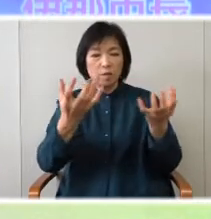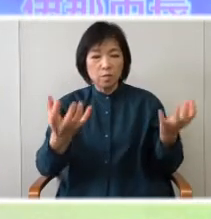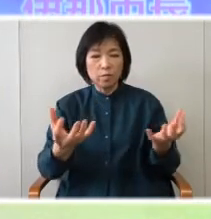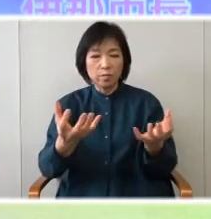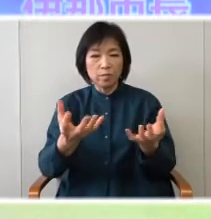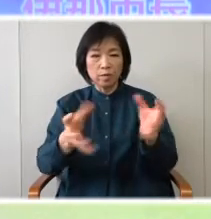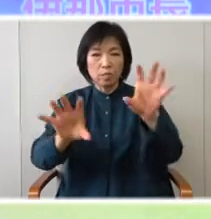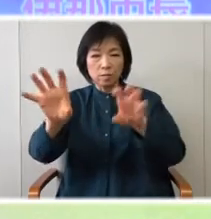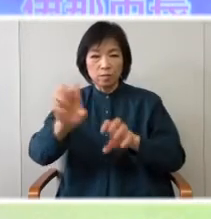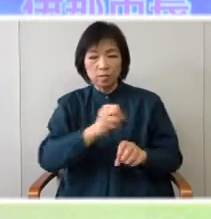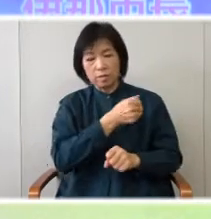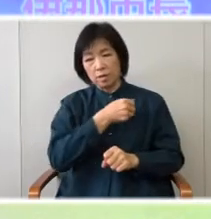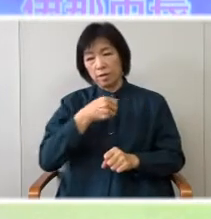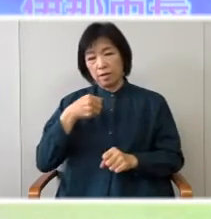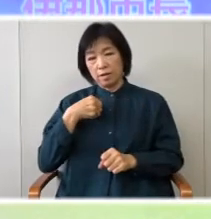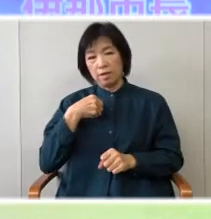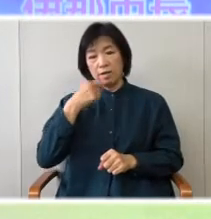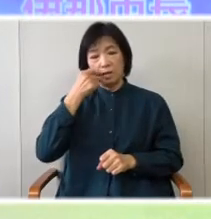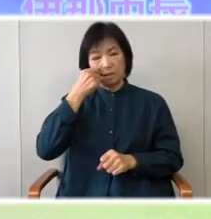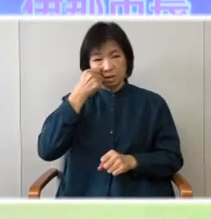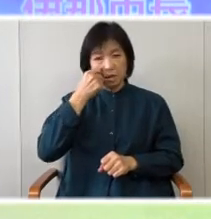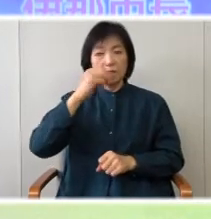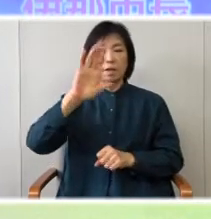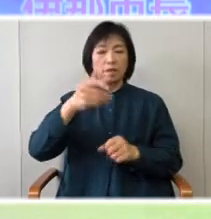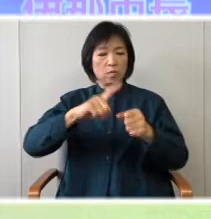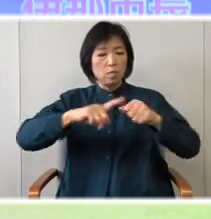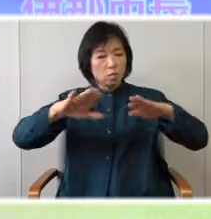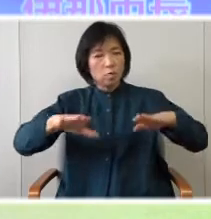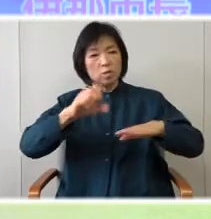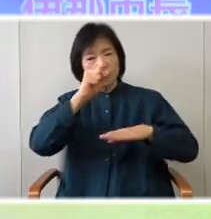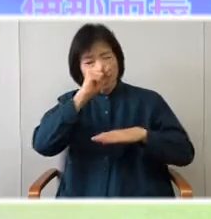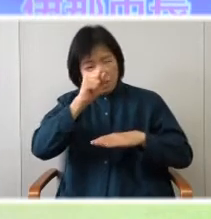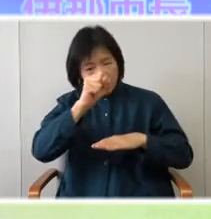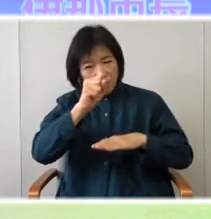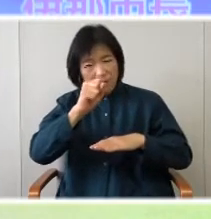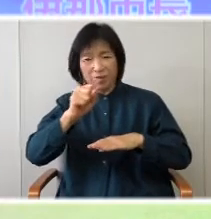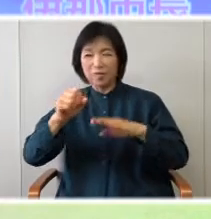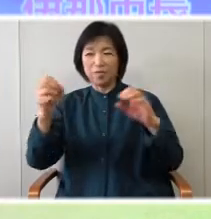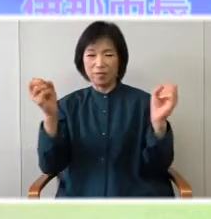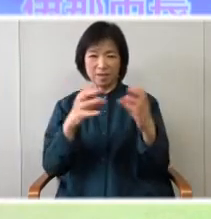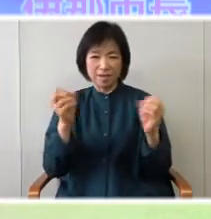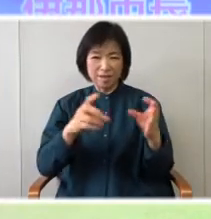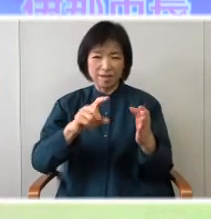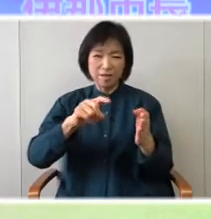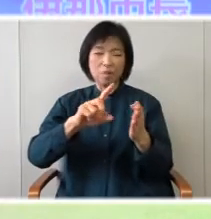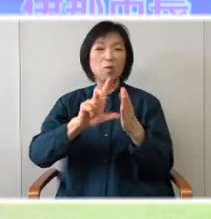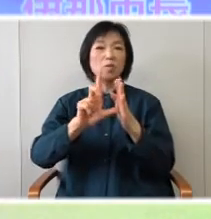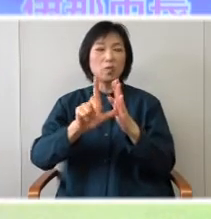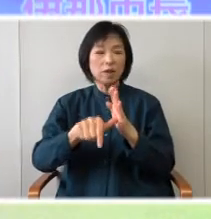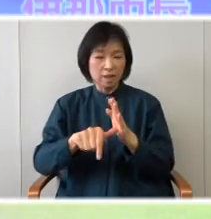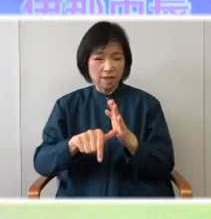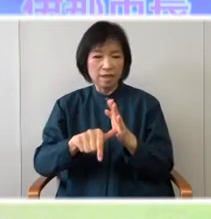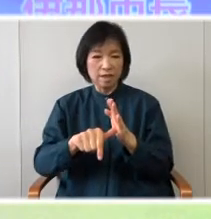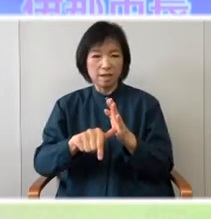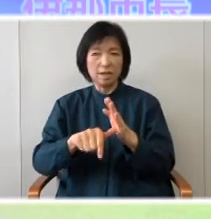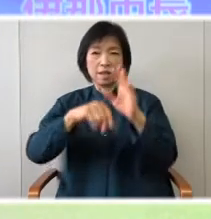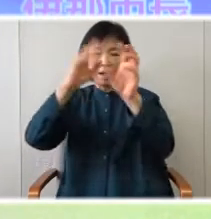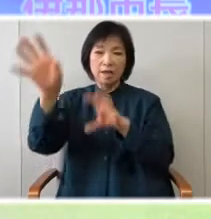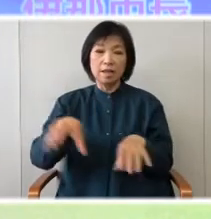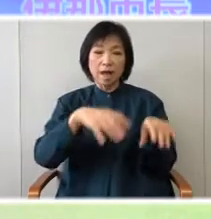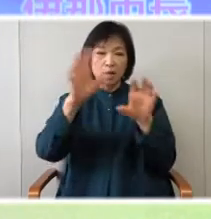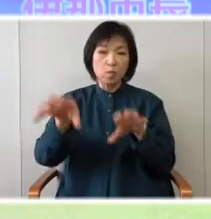で今年はいいぞという話をしている最中に今回の台風でしたので、果樹農家の人本当に